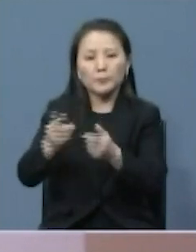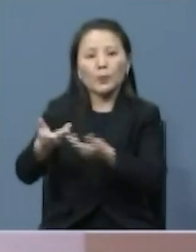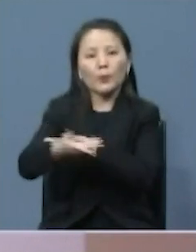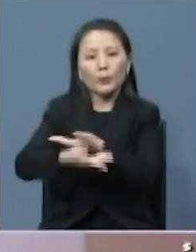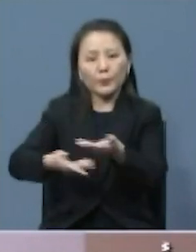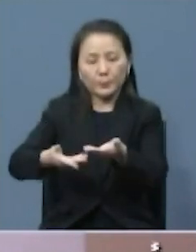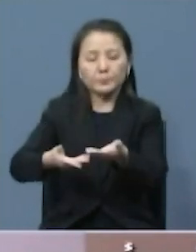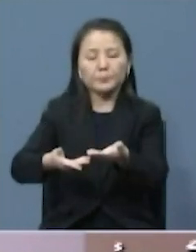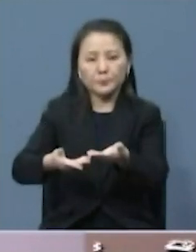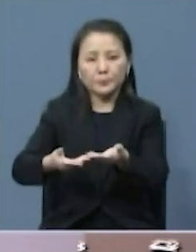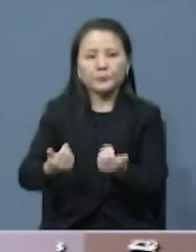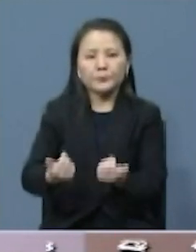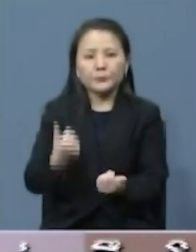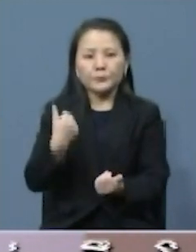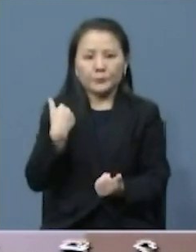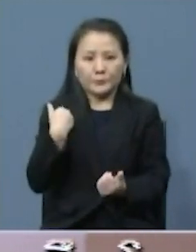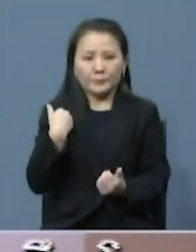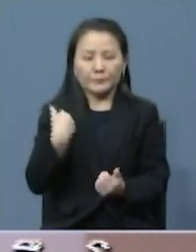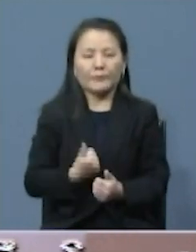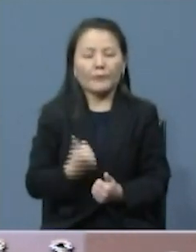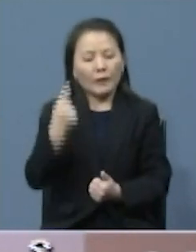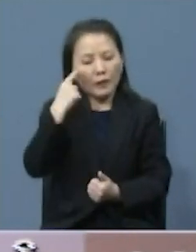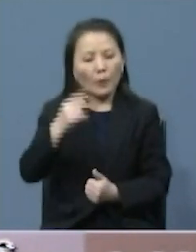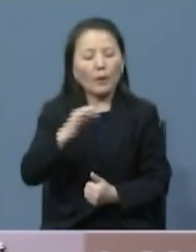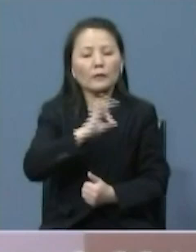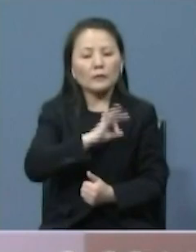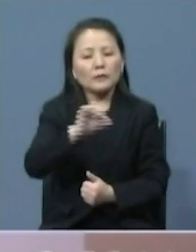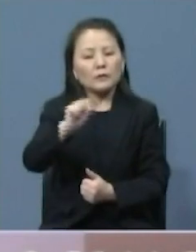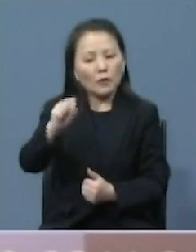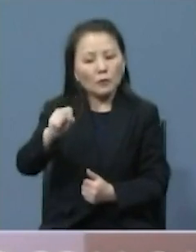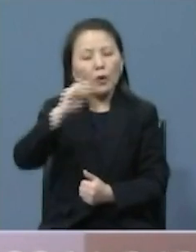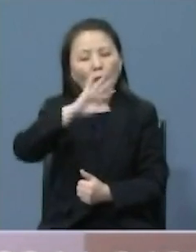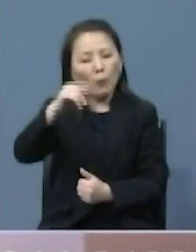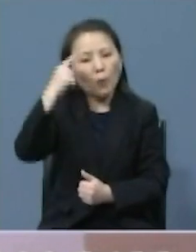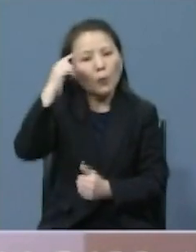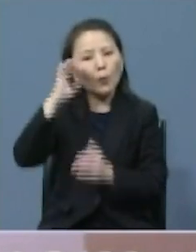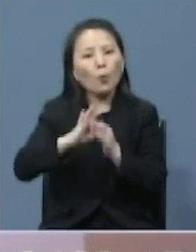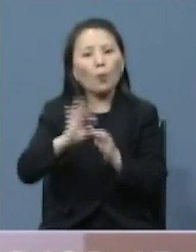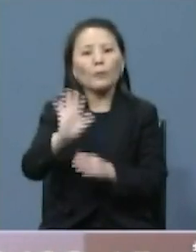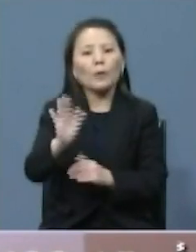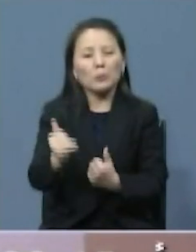รื่องนี้นะครับก็ขอให้ทางท่านสมาชิกมีความสบายใจว่าเราไม่ยิ่งนอนใจเรื่องนี้